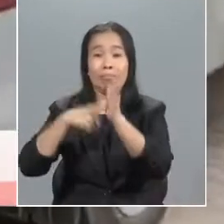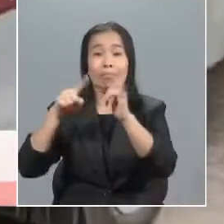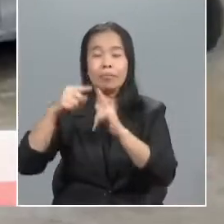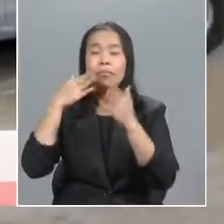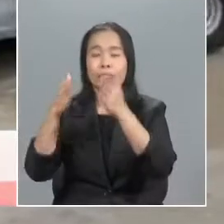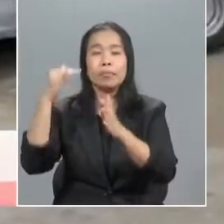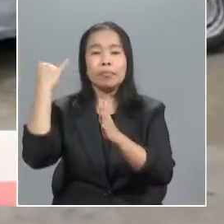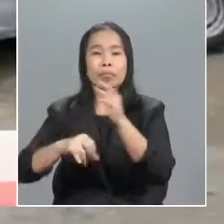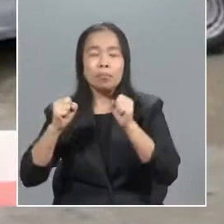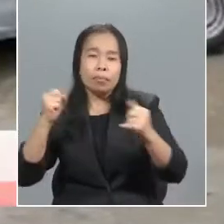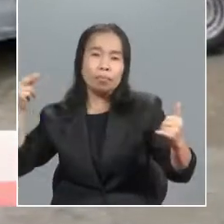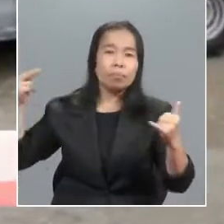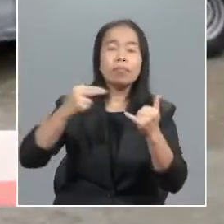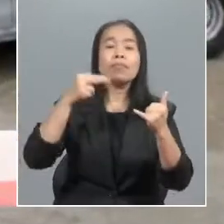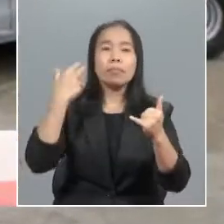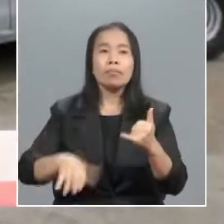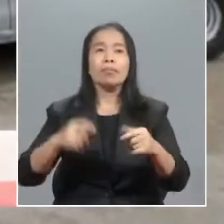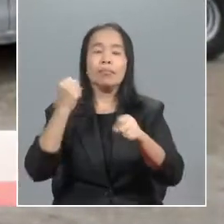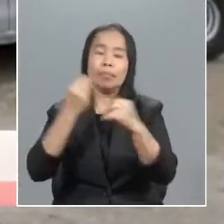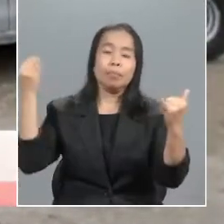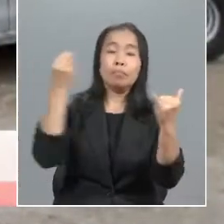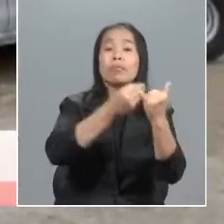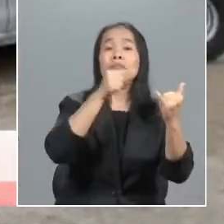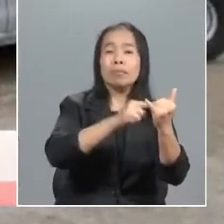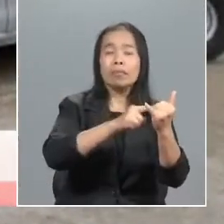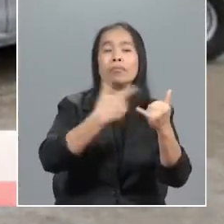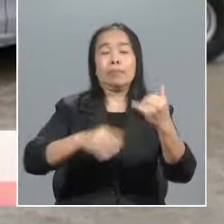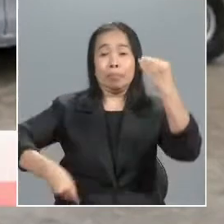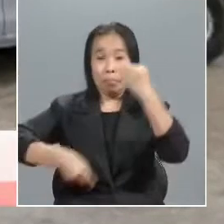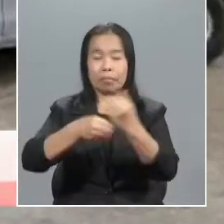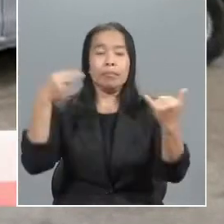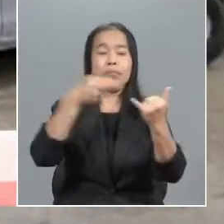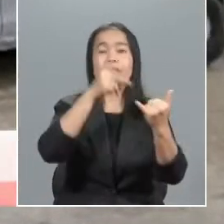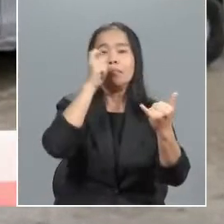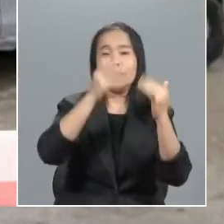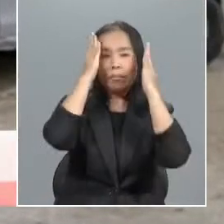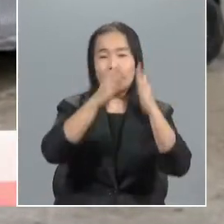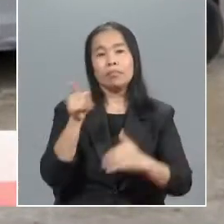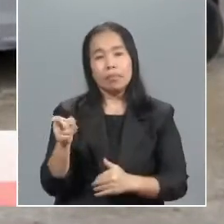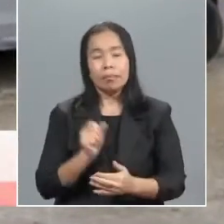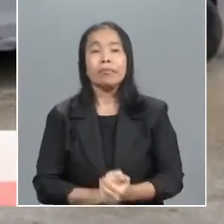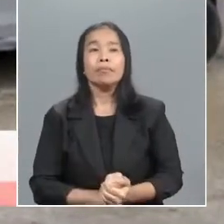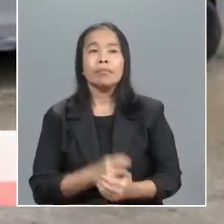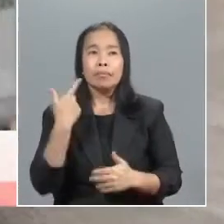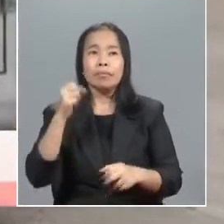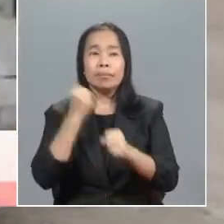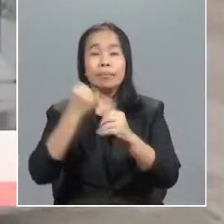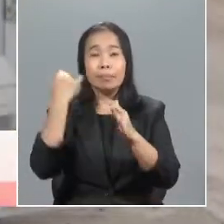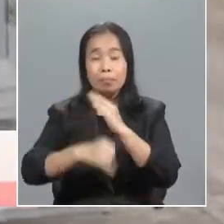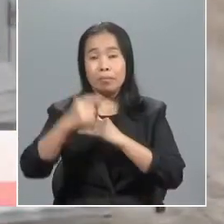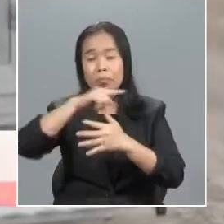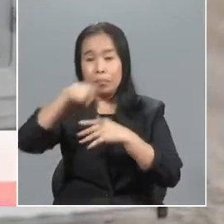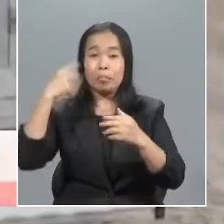อหาพยายามฆ่าร่วมกันทำร้ายผู้อื่นแล้วก็เพิ่มข้อหาฆ่าผู้อื่นโดยเจตนาหลังได้รับผลจากแพทย์รับรอง